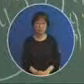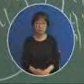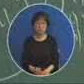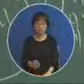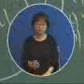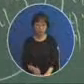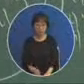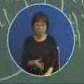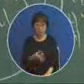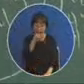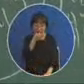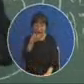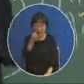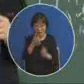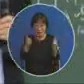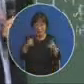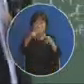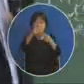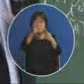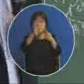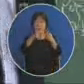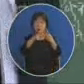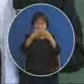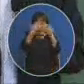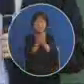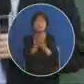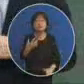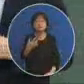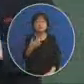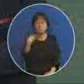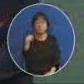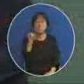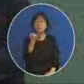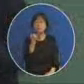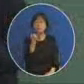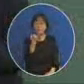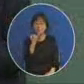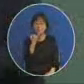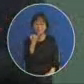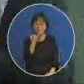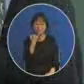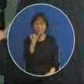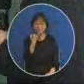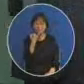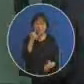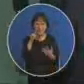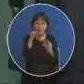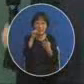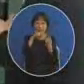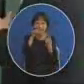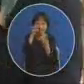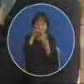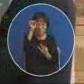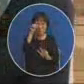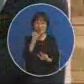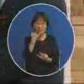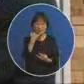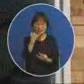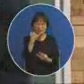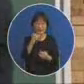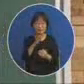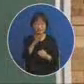있어요. And there are times when sometimes I'm so overcome with ambition, I think I want to do all three of these things before God. May you really pray for